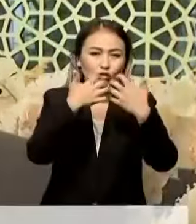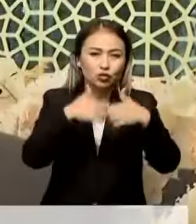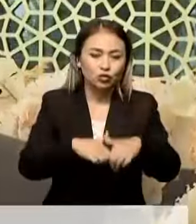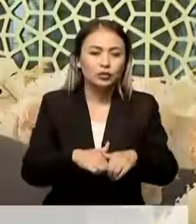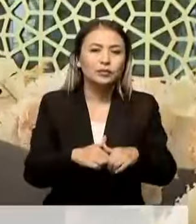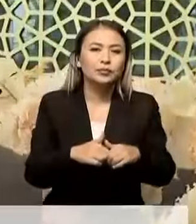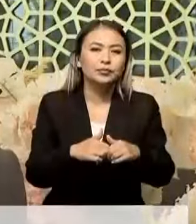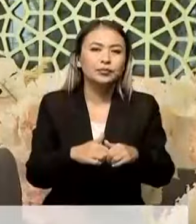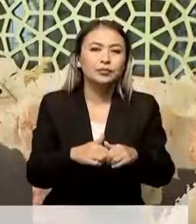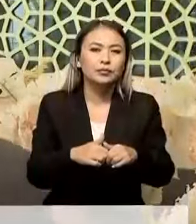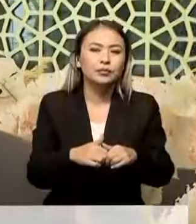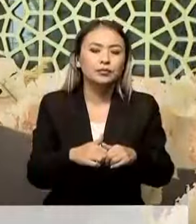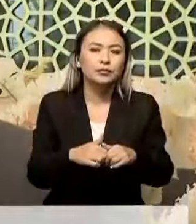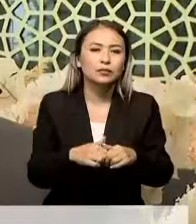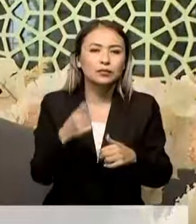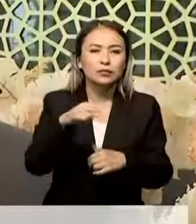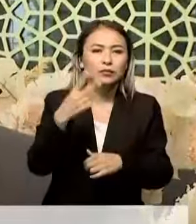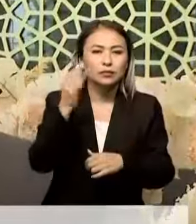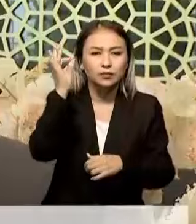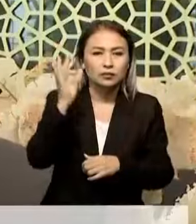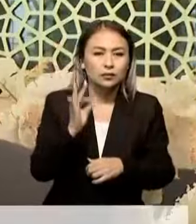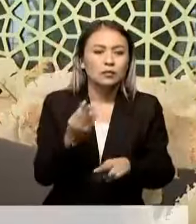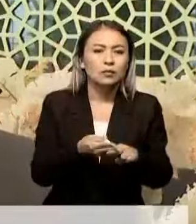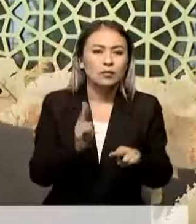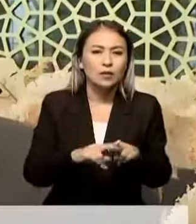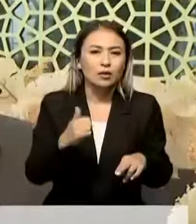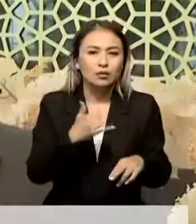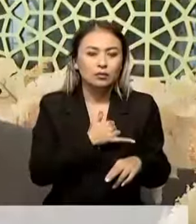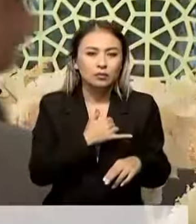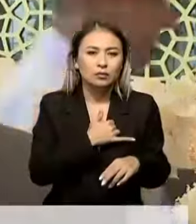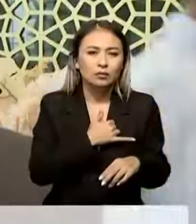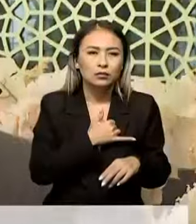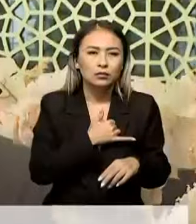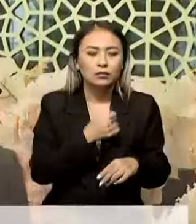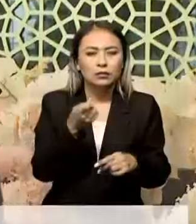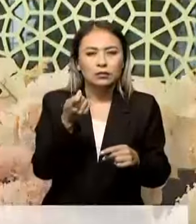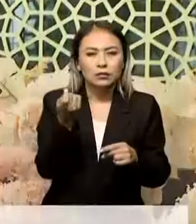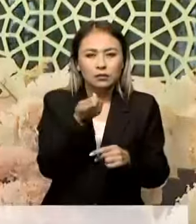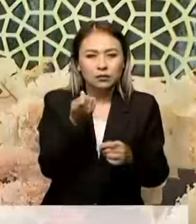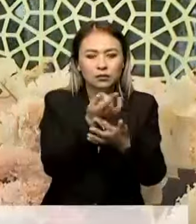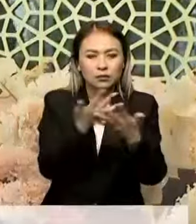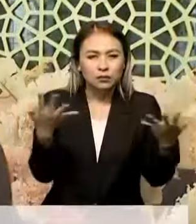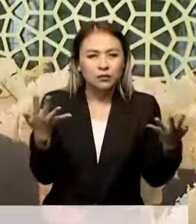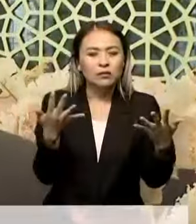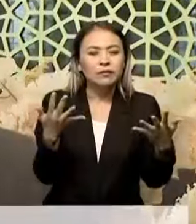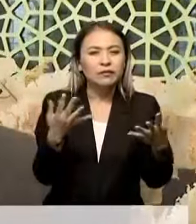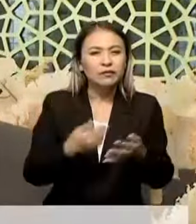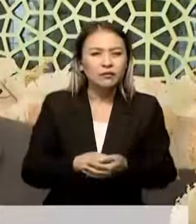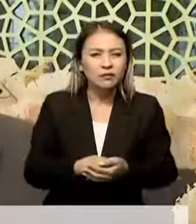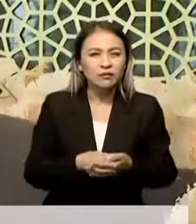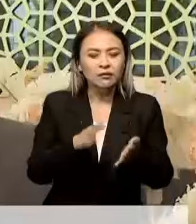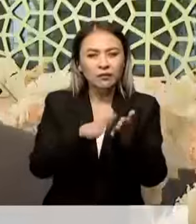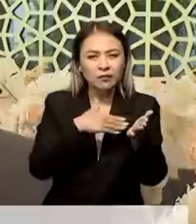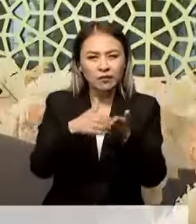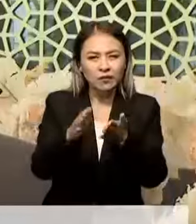экспорт 22% өсті. Сондықтан бұл жерде дәнді дақылдар, азық дақылдары,